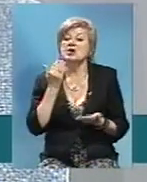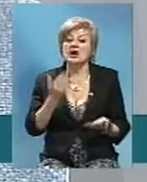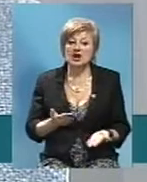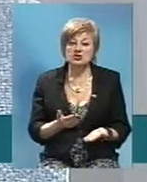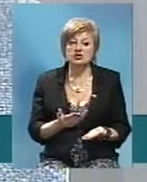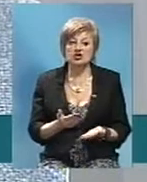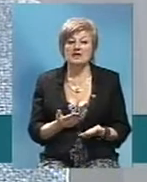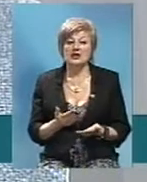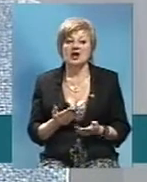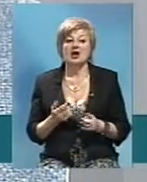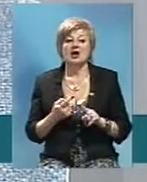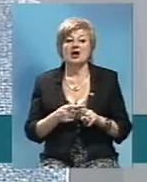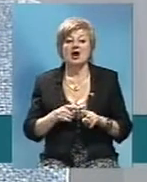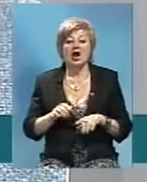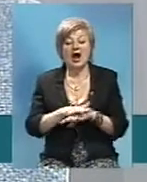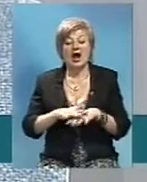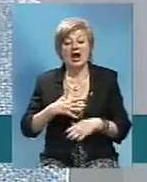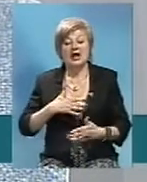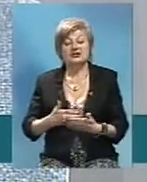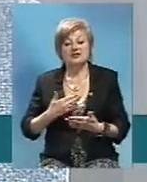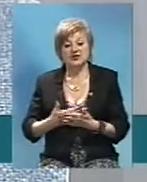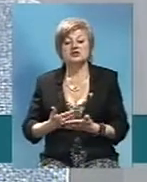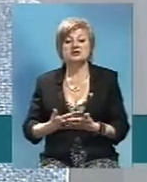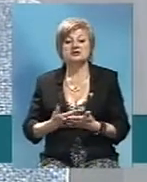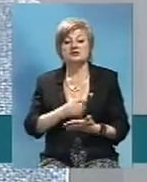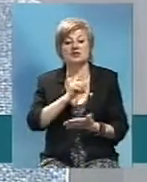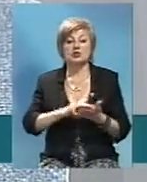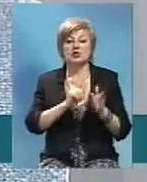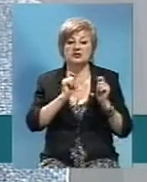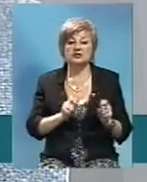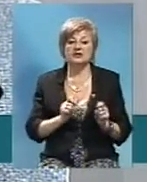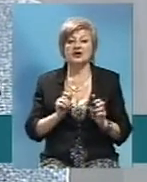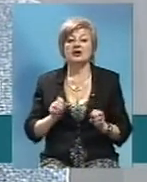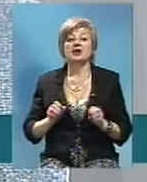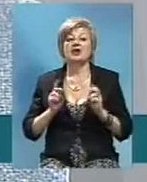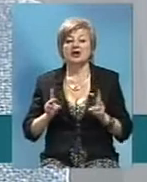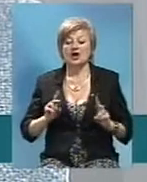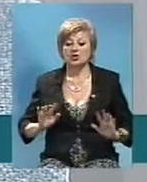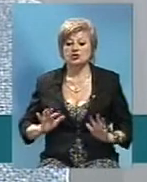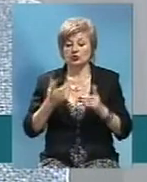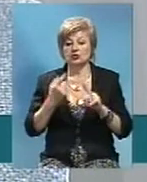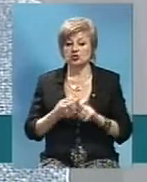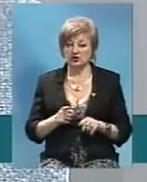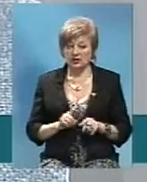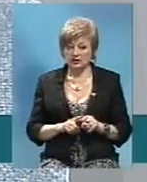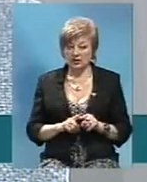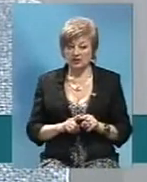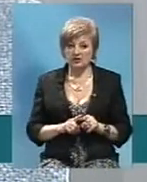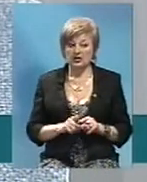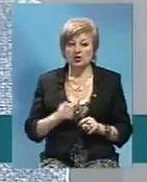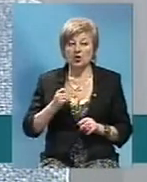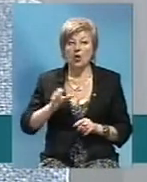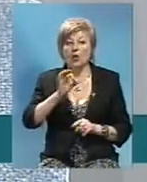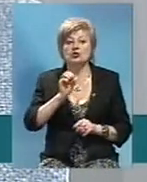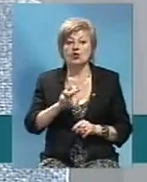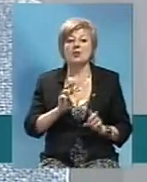зверталися до нього громадські активісти. Я одразу адресую це питання. Як відбувалася ця робота? Ну і, власне, про